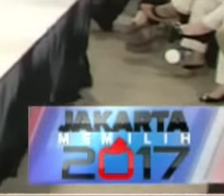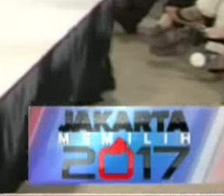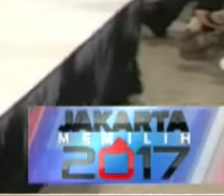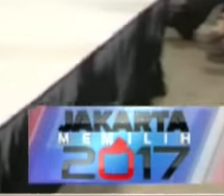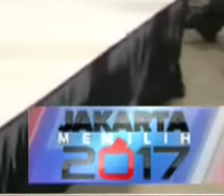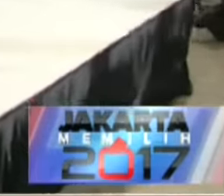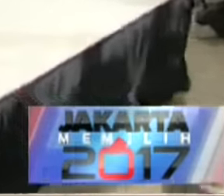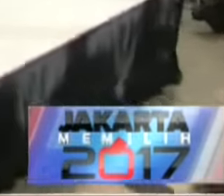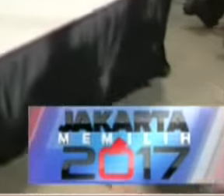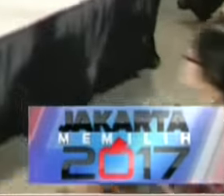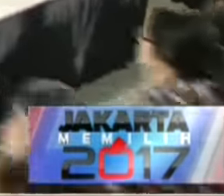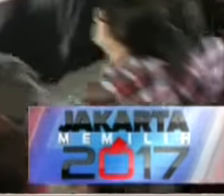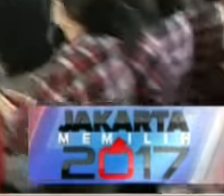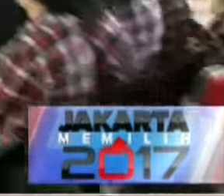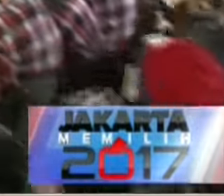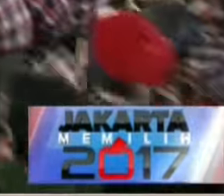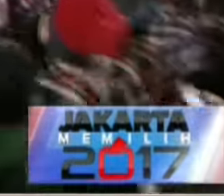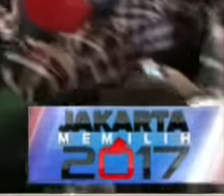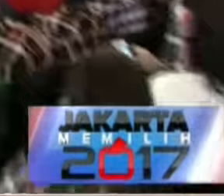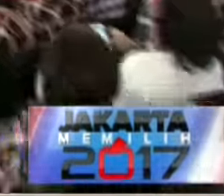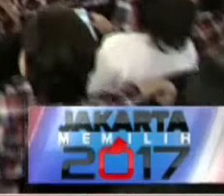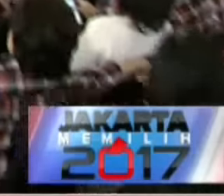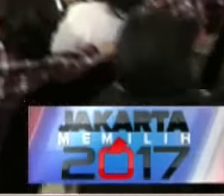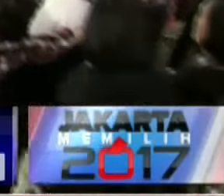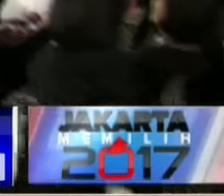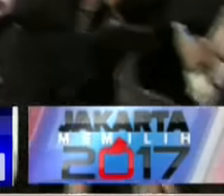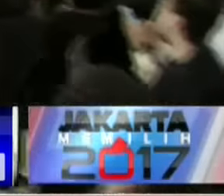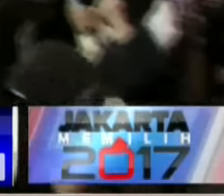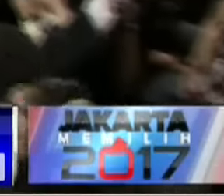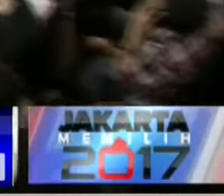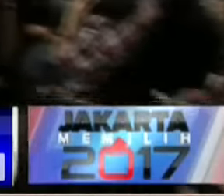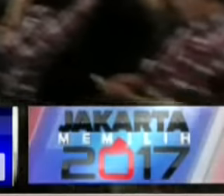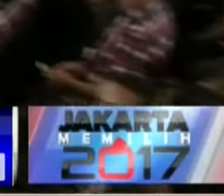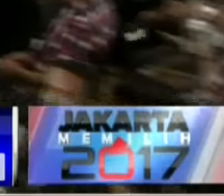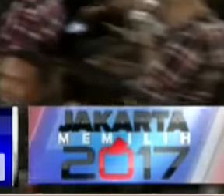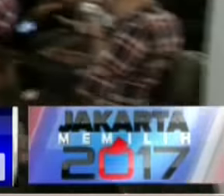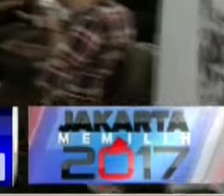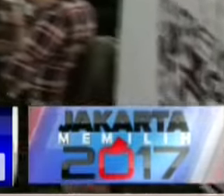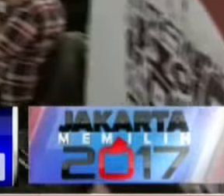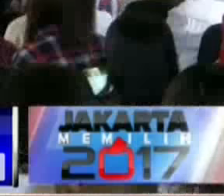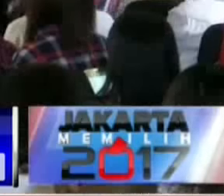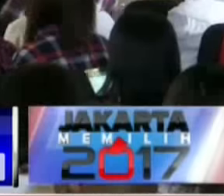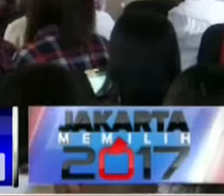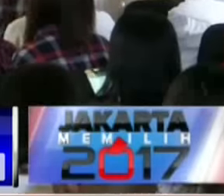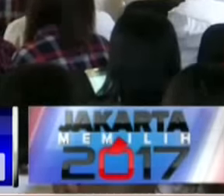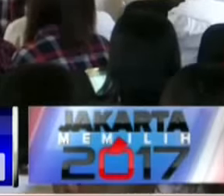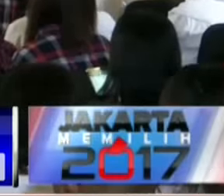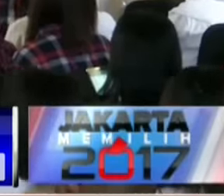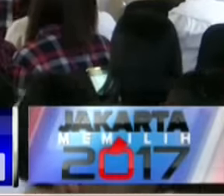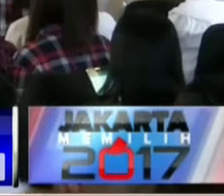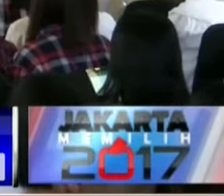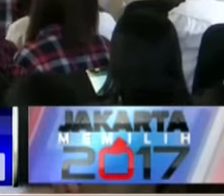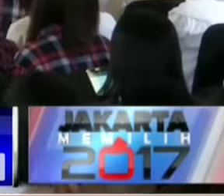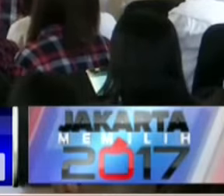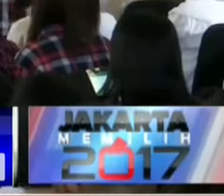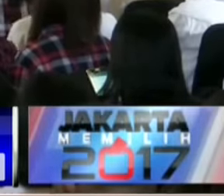Ya, pemirsa, Anda kembali bersama kami di nonton bareng debat kedua Pilkada DKI Jakarta ya. Di New